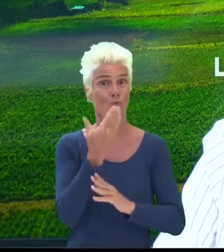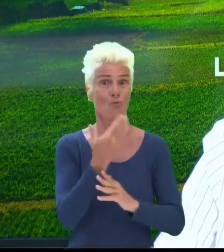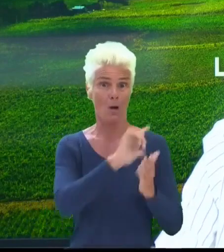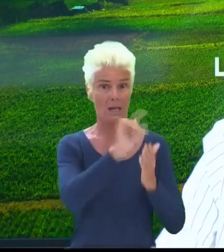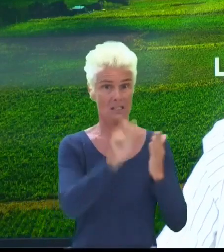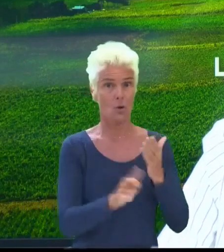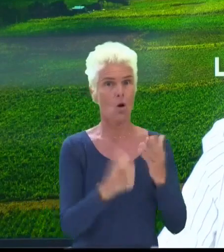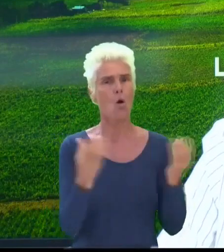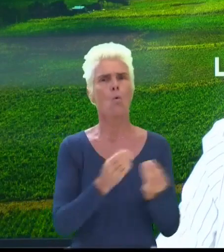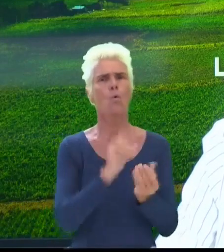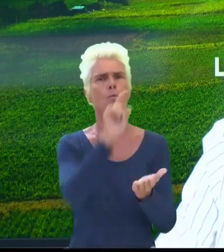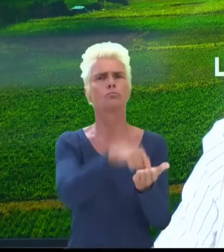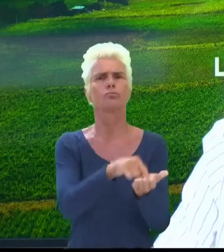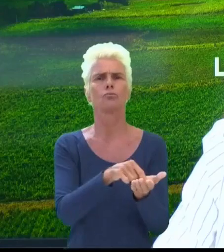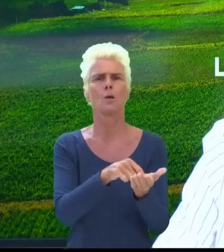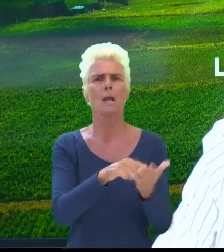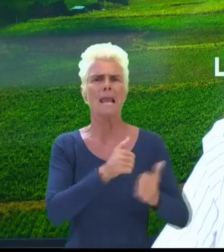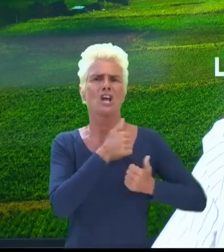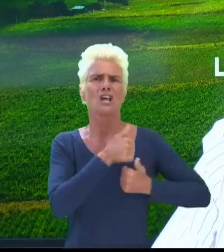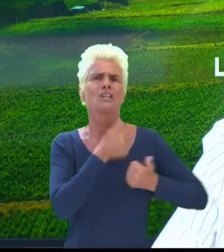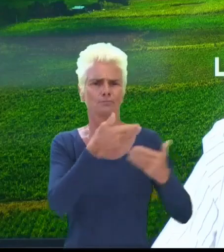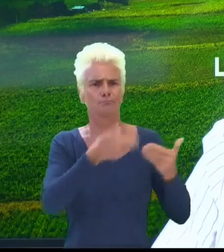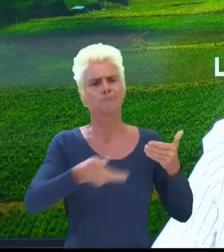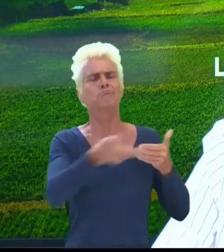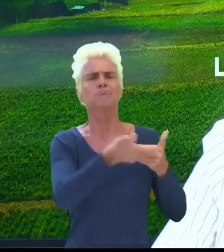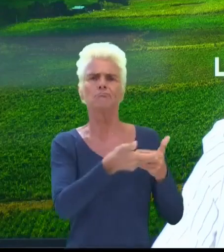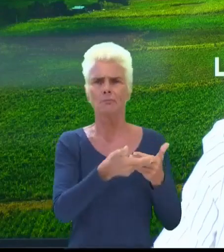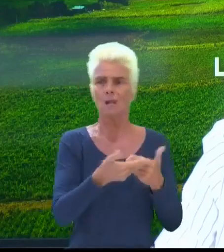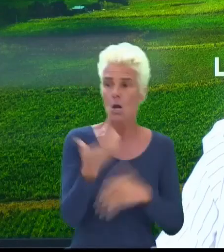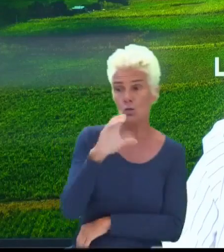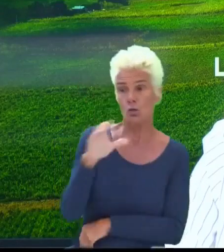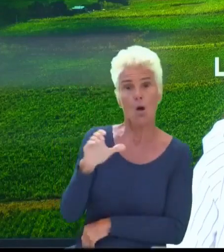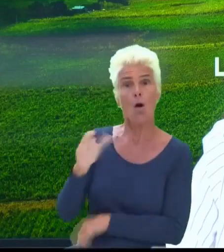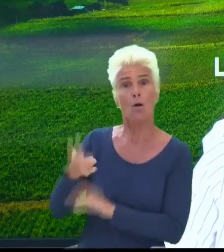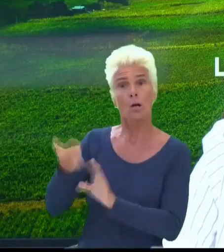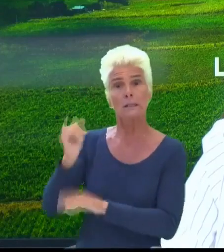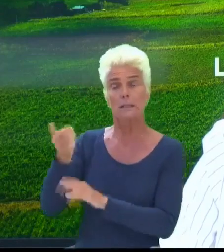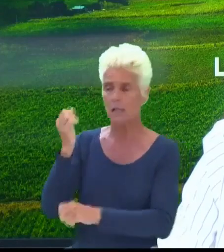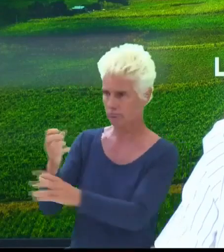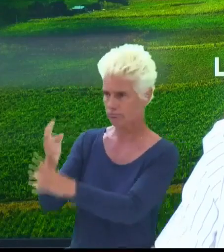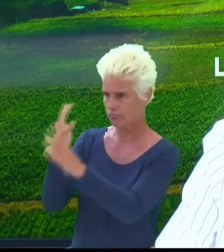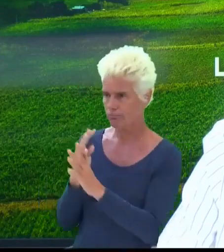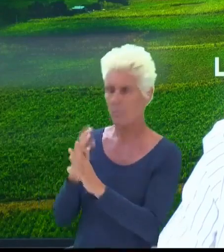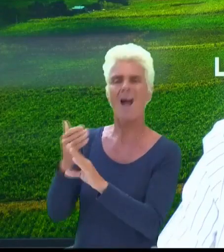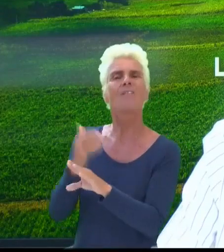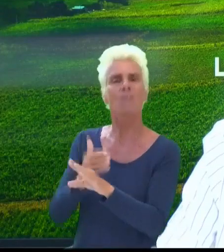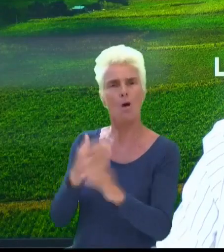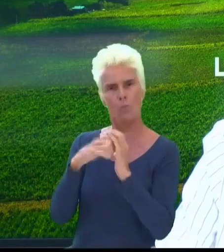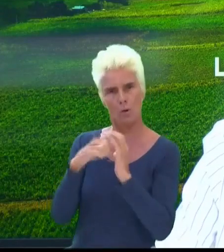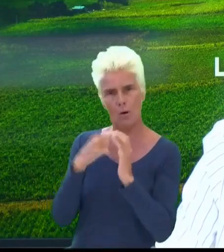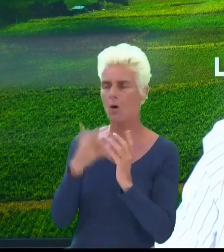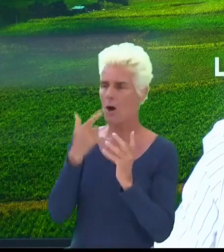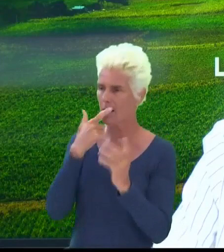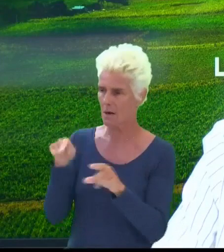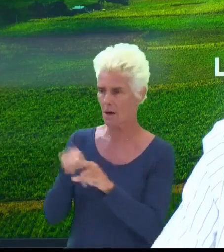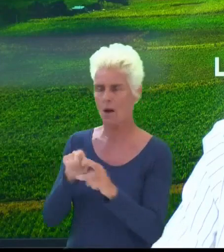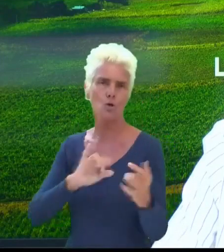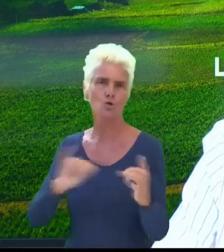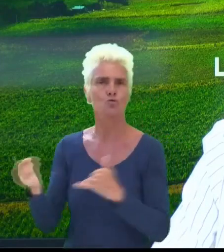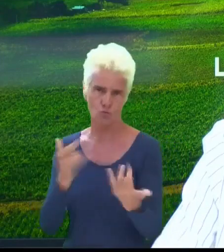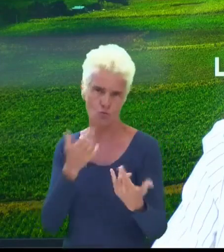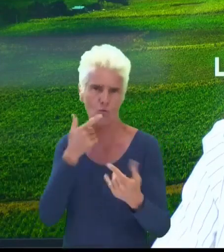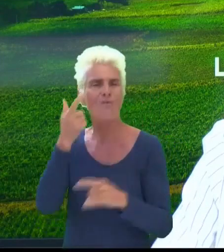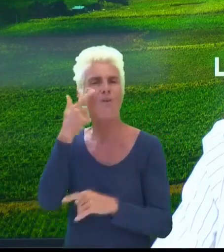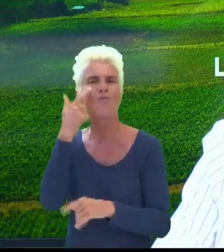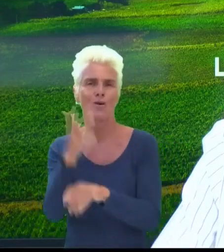à la jail une centaine de candidats a été préparés par l'agence Paul emploi avant de s'affronter dans un escape game